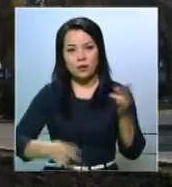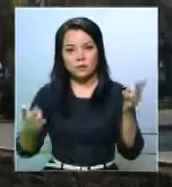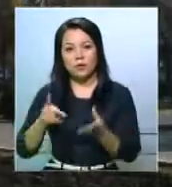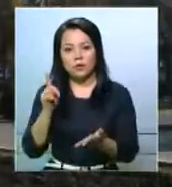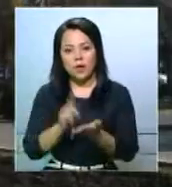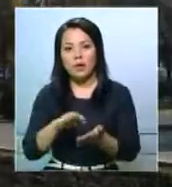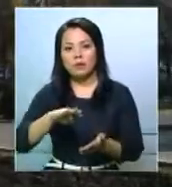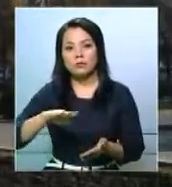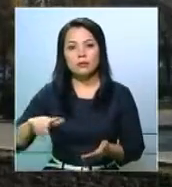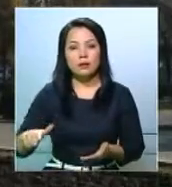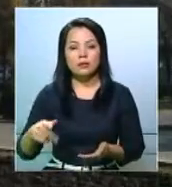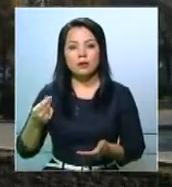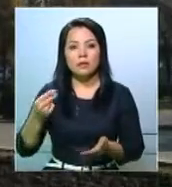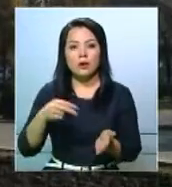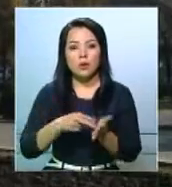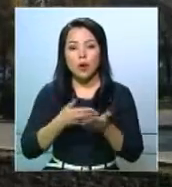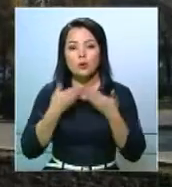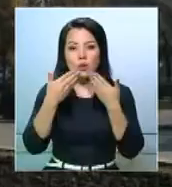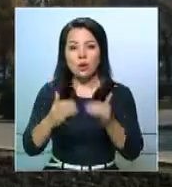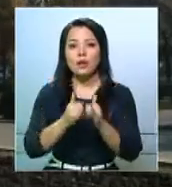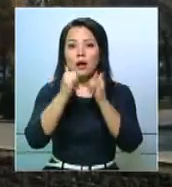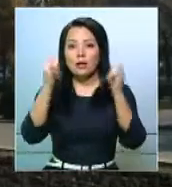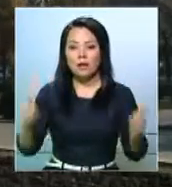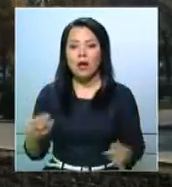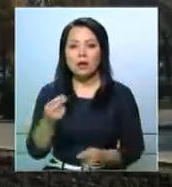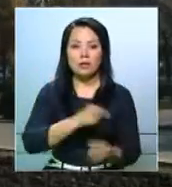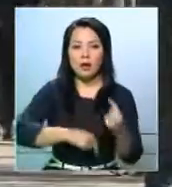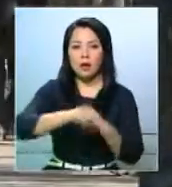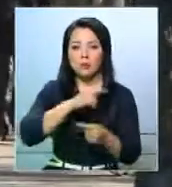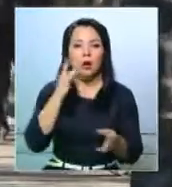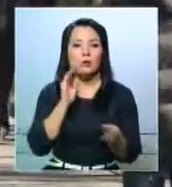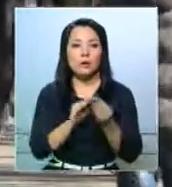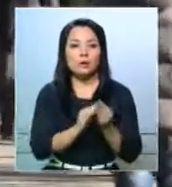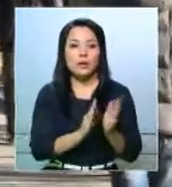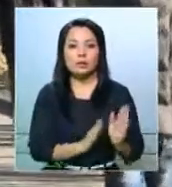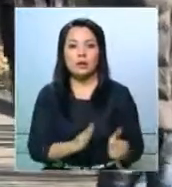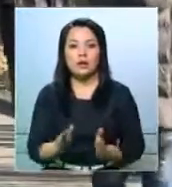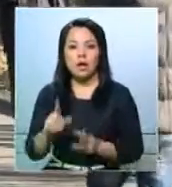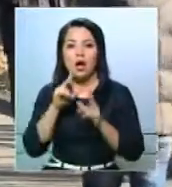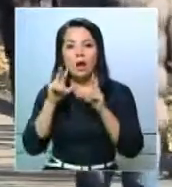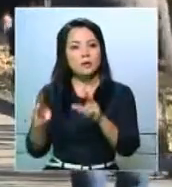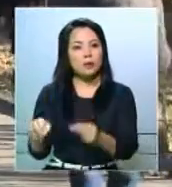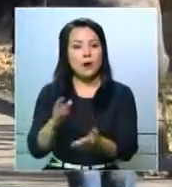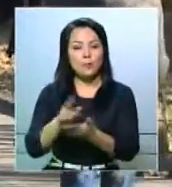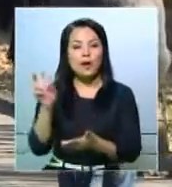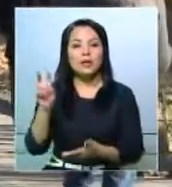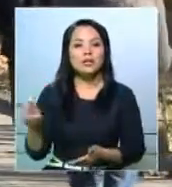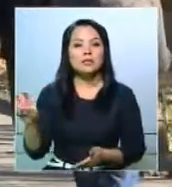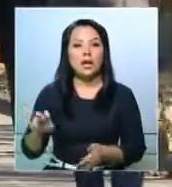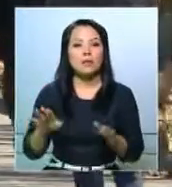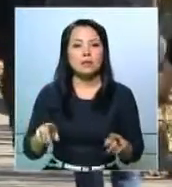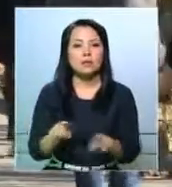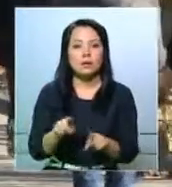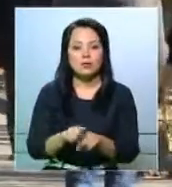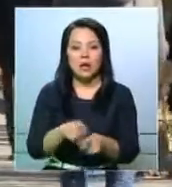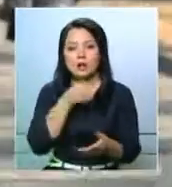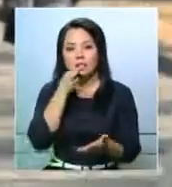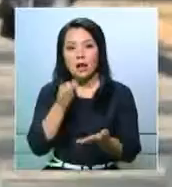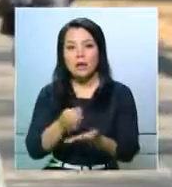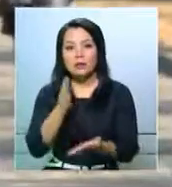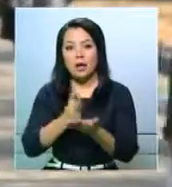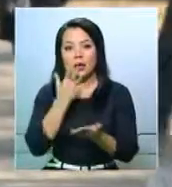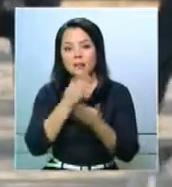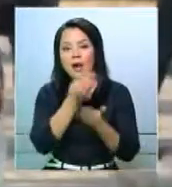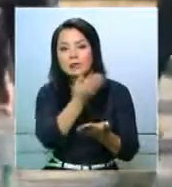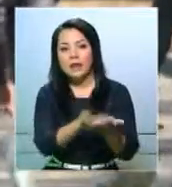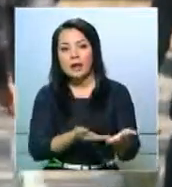теңгеге сұраныс артса, онда ол қаржы жүйесінің тұрақты болуына кепіл болады. Қырғызстанның іскер топ өкілдері осылай дейді.